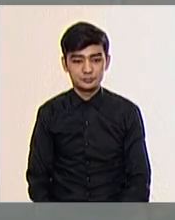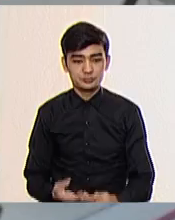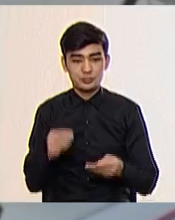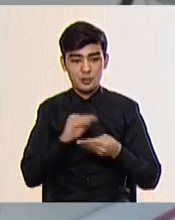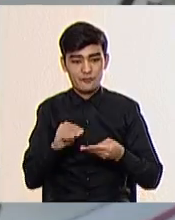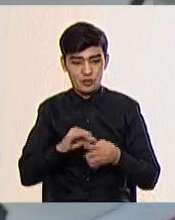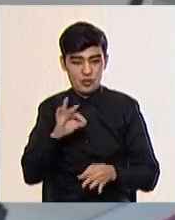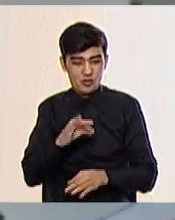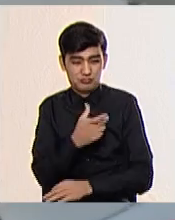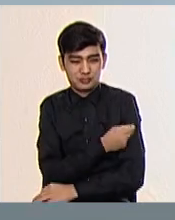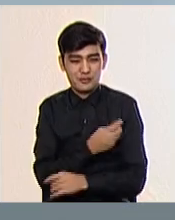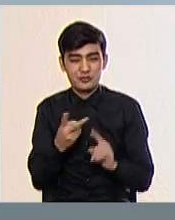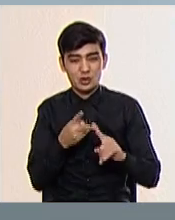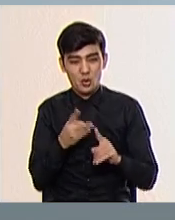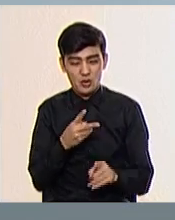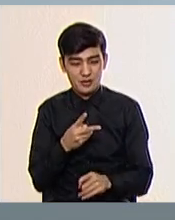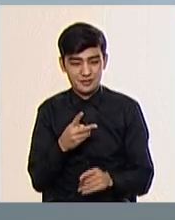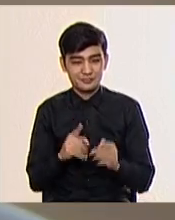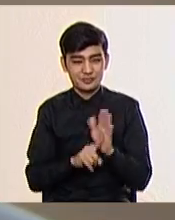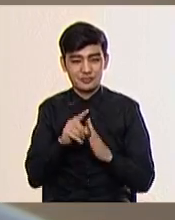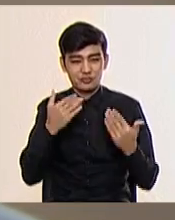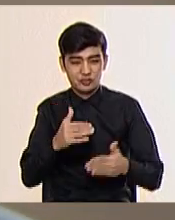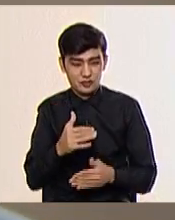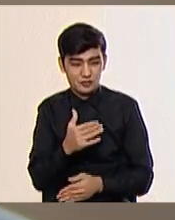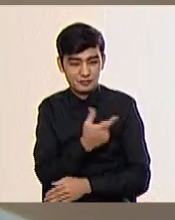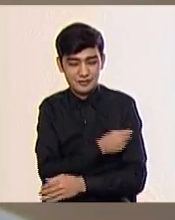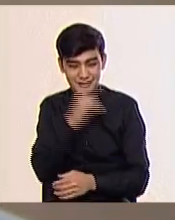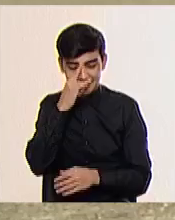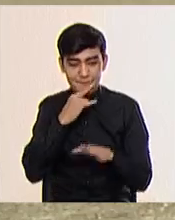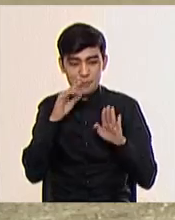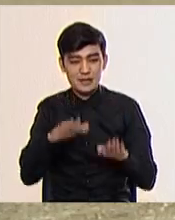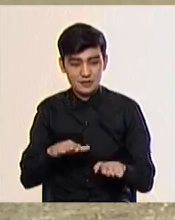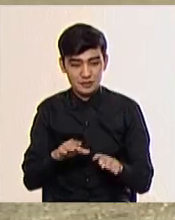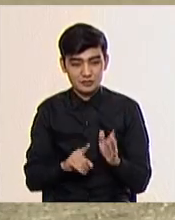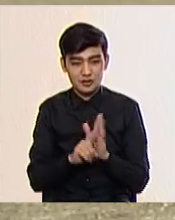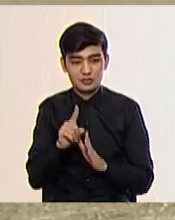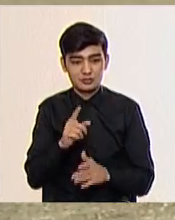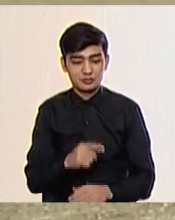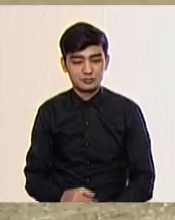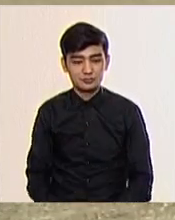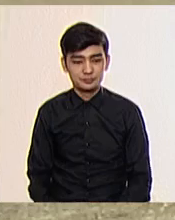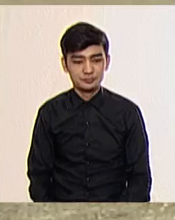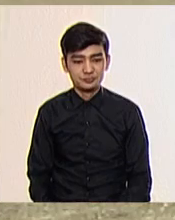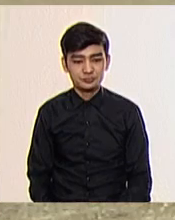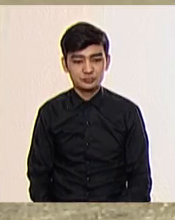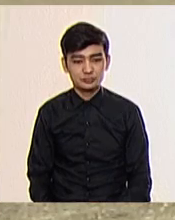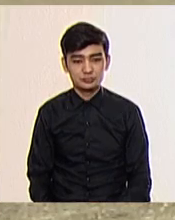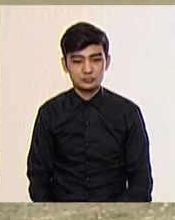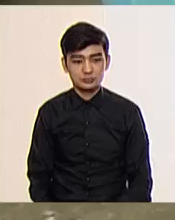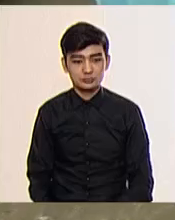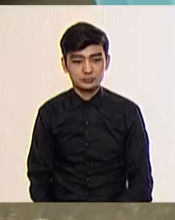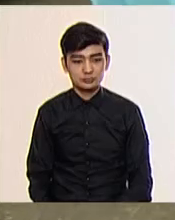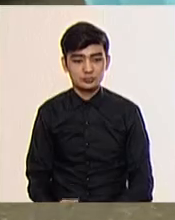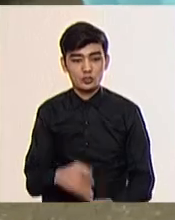Повторная прививка. Второй этап вакцины продолжили препаратом, выпущенным в Казахстане. Мы никого не заставляем. Это добровольная